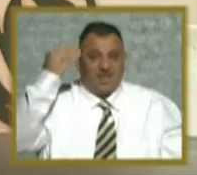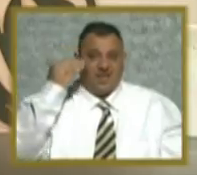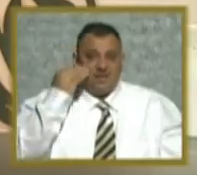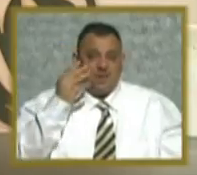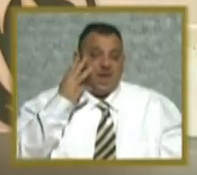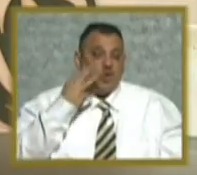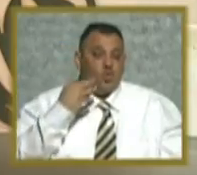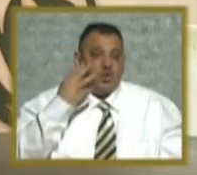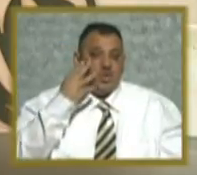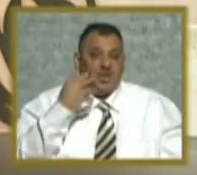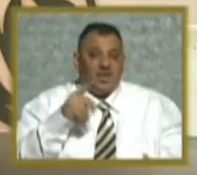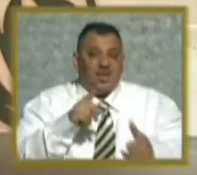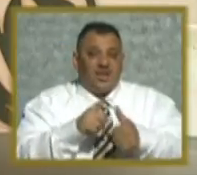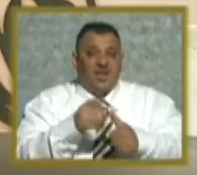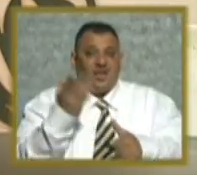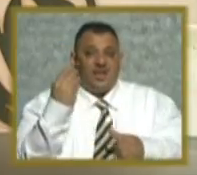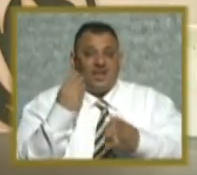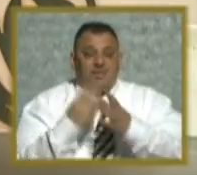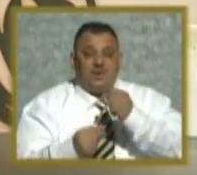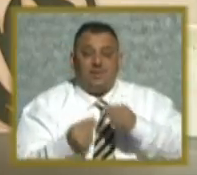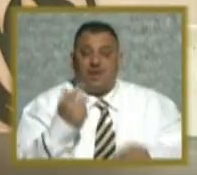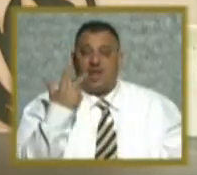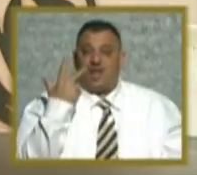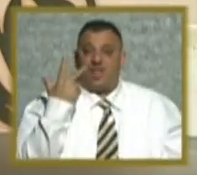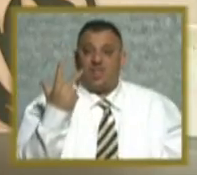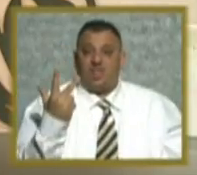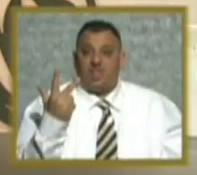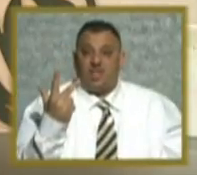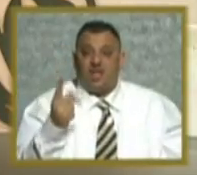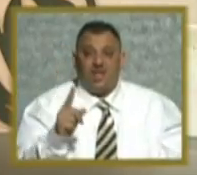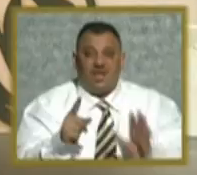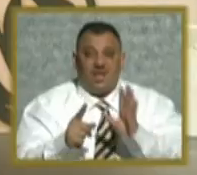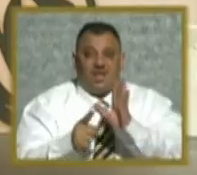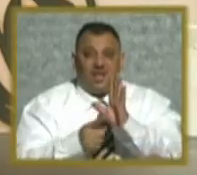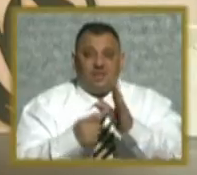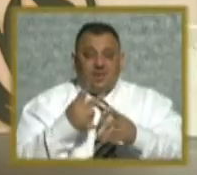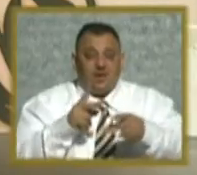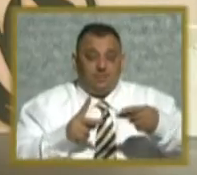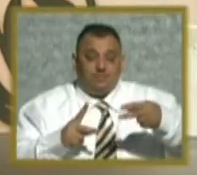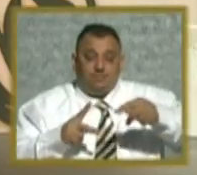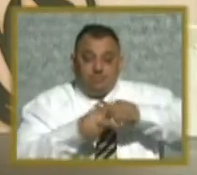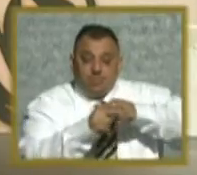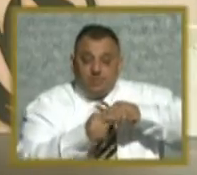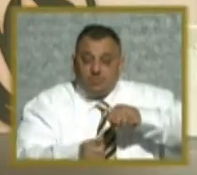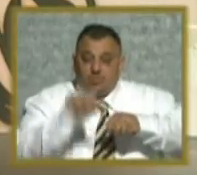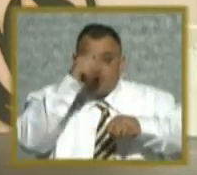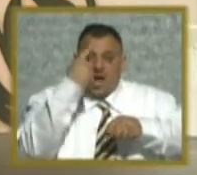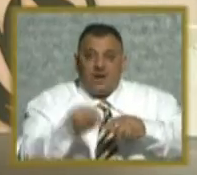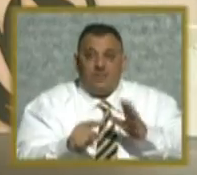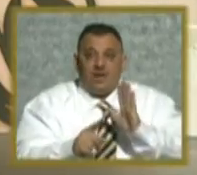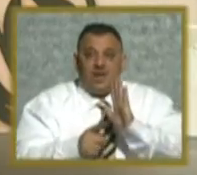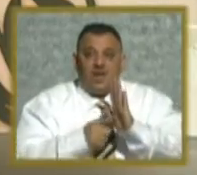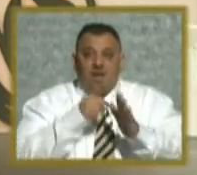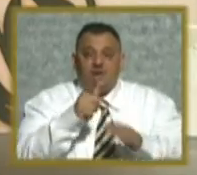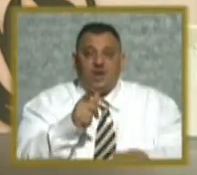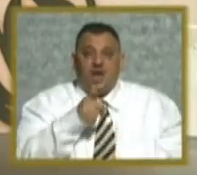السودان أيضا تقول بأن عندها 3 بنات، وبالنسبة للطهارة تقصد الختان، هل هو حلال أم حرام؟ تقول لاموها الناس